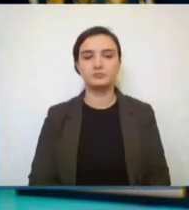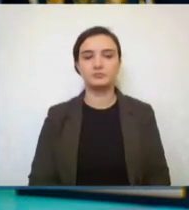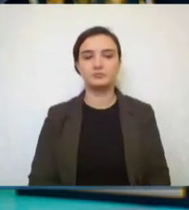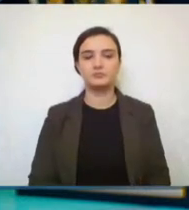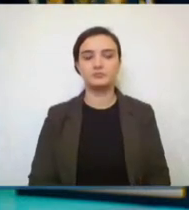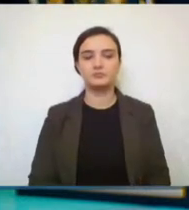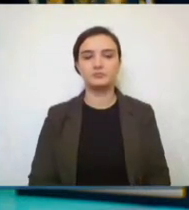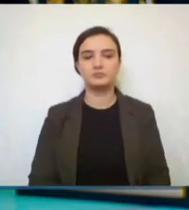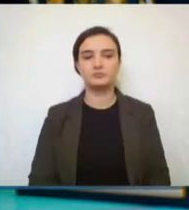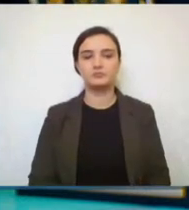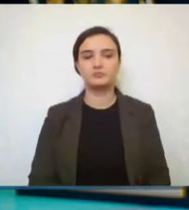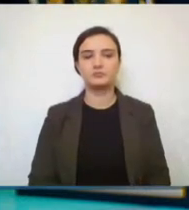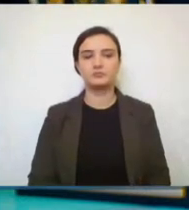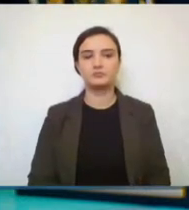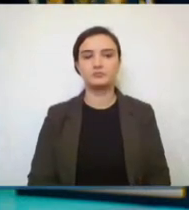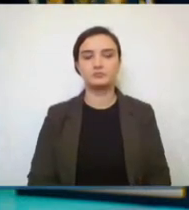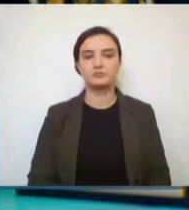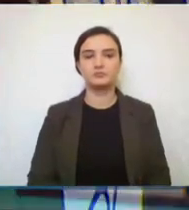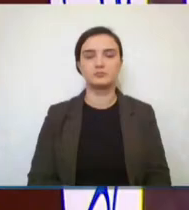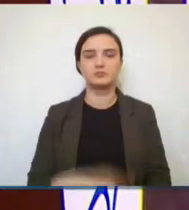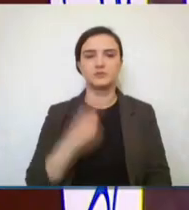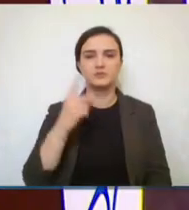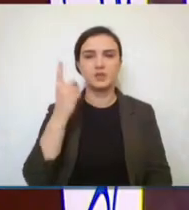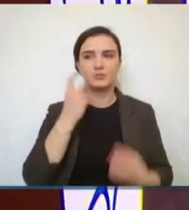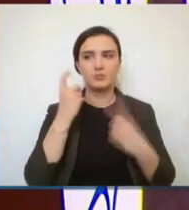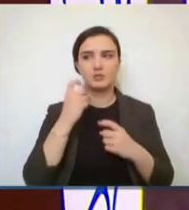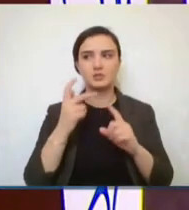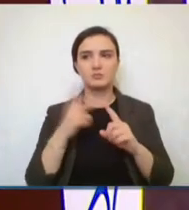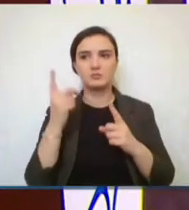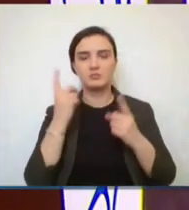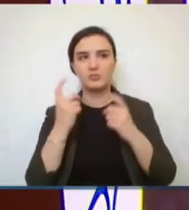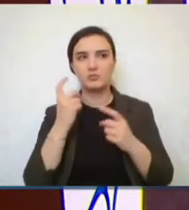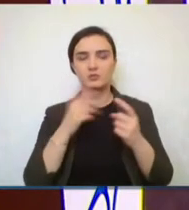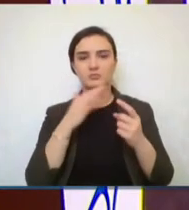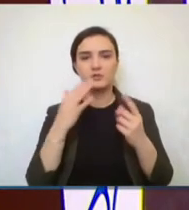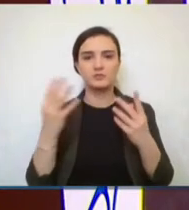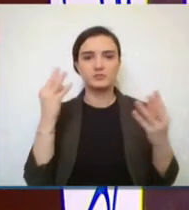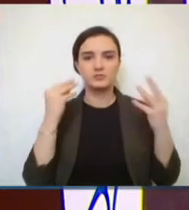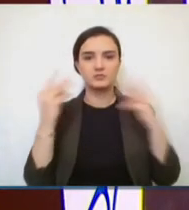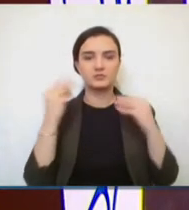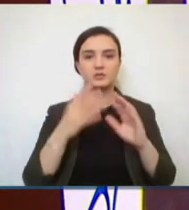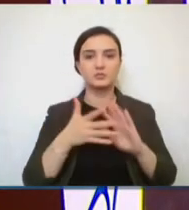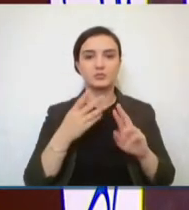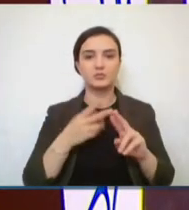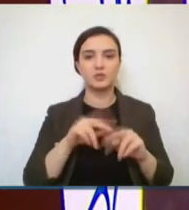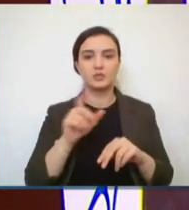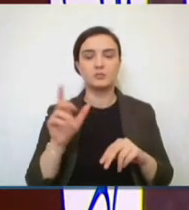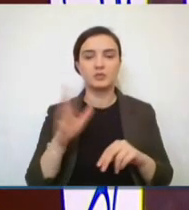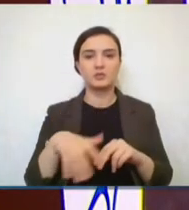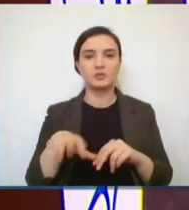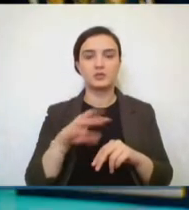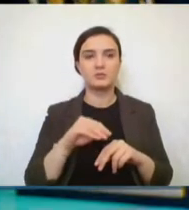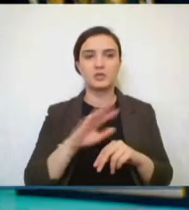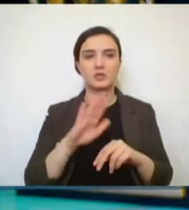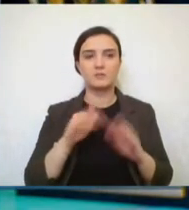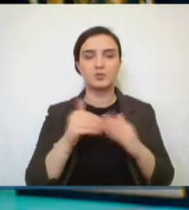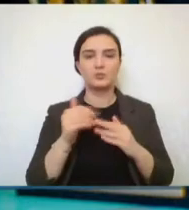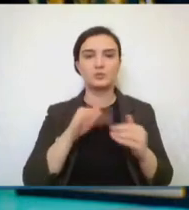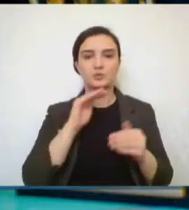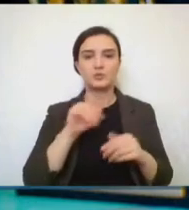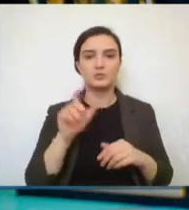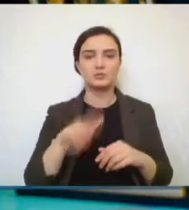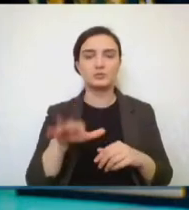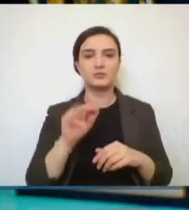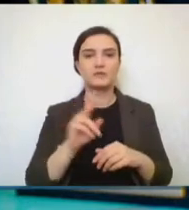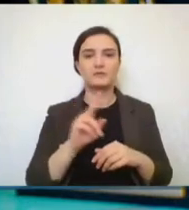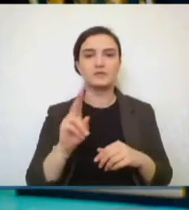სხვა ინფორმაცია, მერე მესამე ინფორმაცია, ხოლო გაუთიცნობიერებელი ადამიანებისთვის, ანუ არაპროფესიონალი ადამიანებს, რომელიც